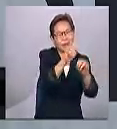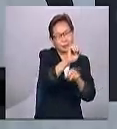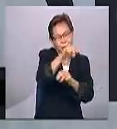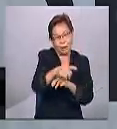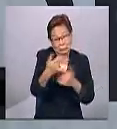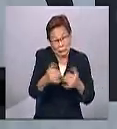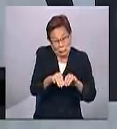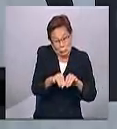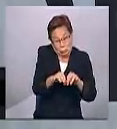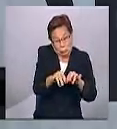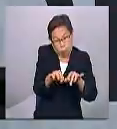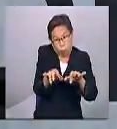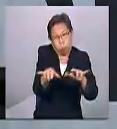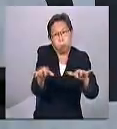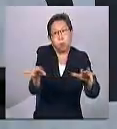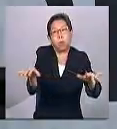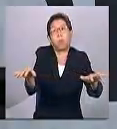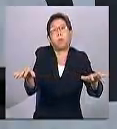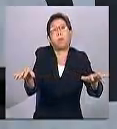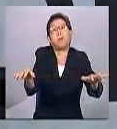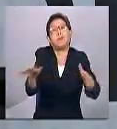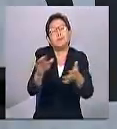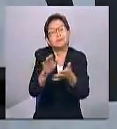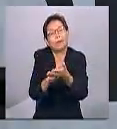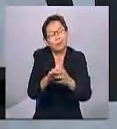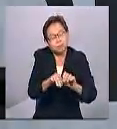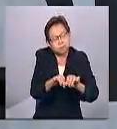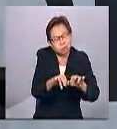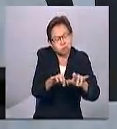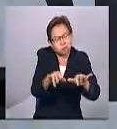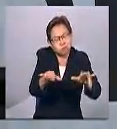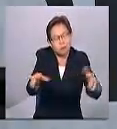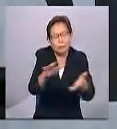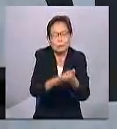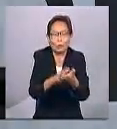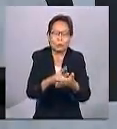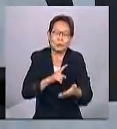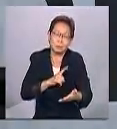merebak ataupun menular di kalangan sekolah-sekolah madrasah. Ya.